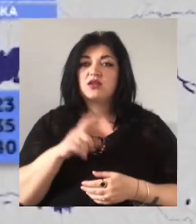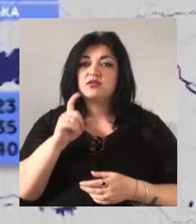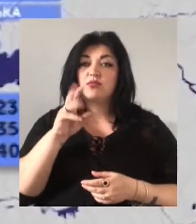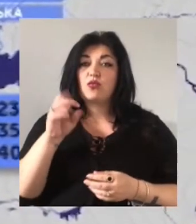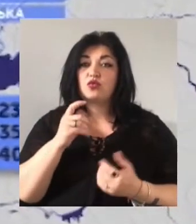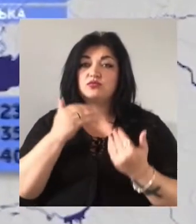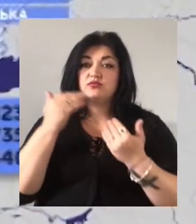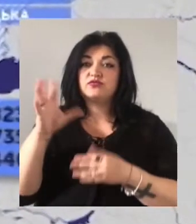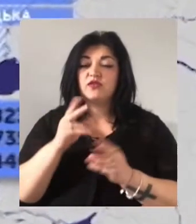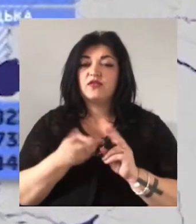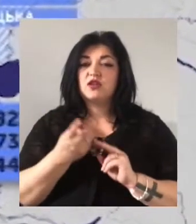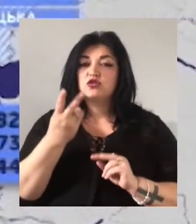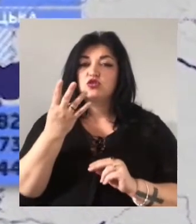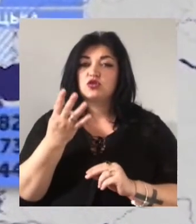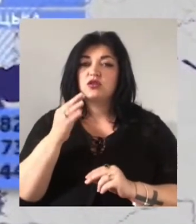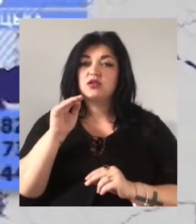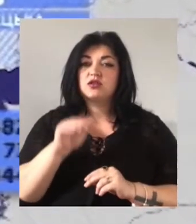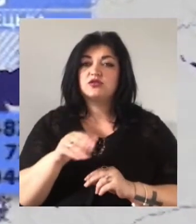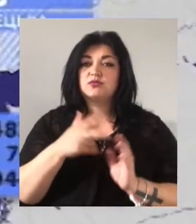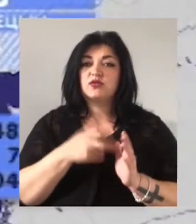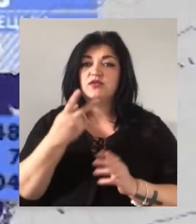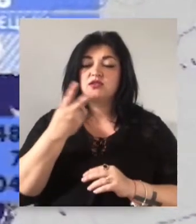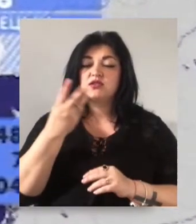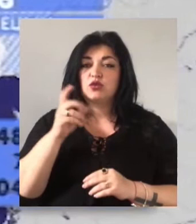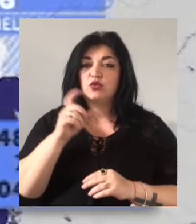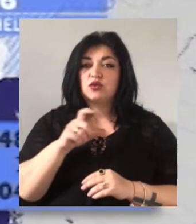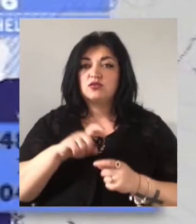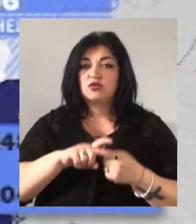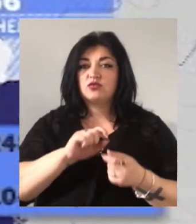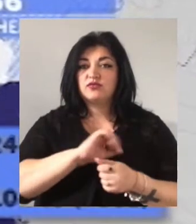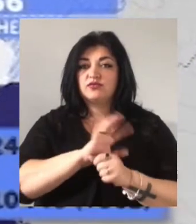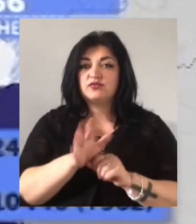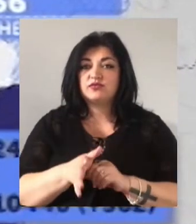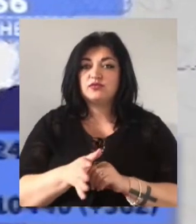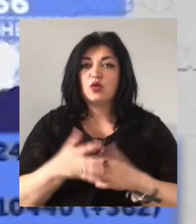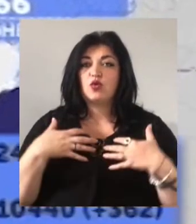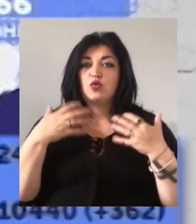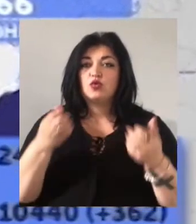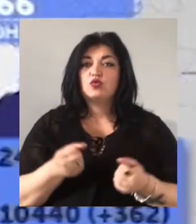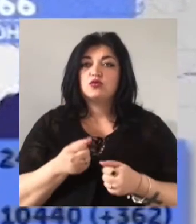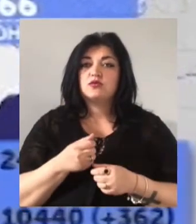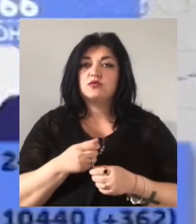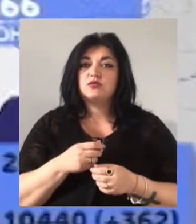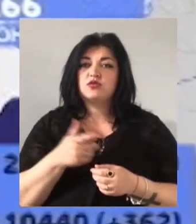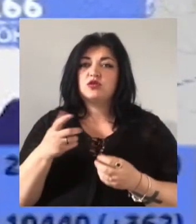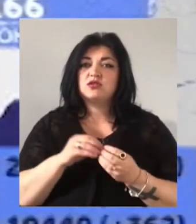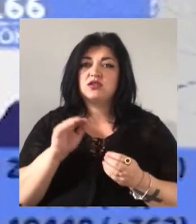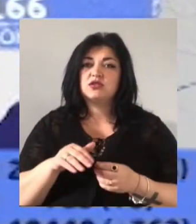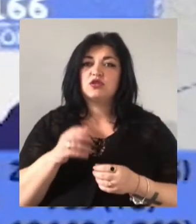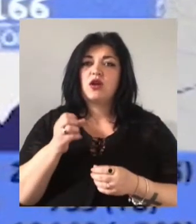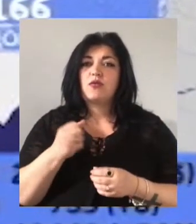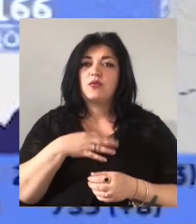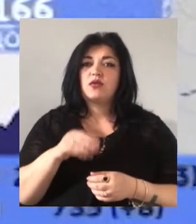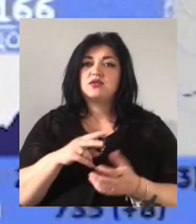усього 24 823 людини з COVID-19. Одужало більше 10 тисяч, а померло